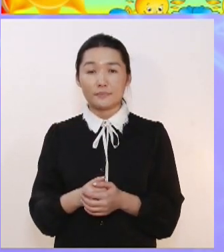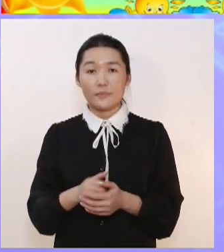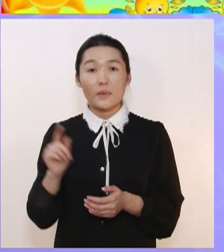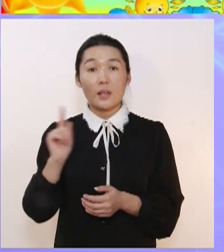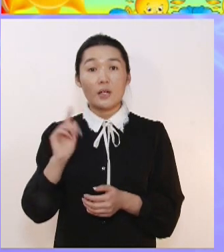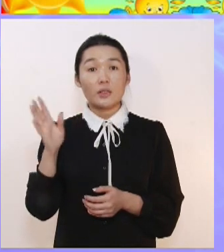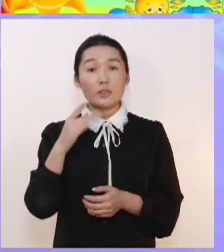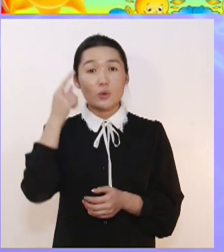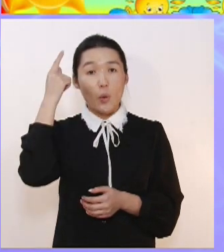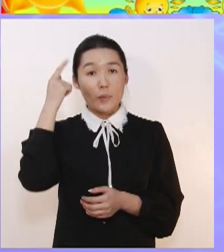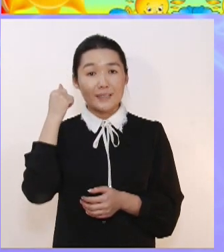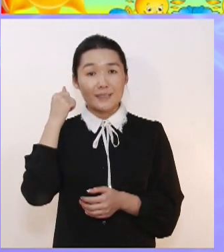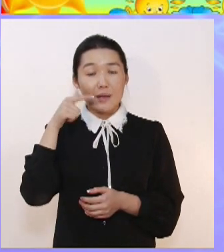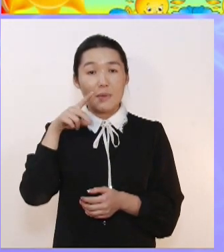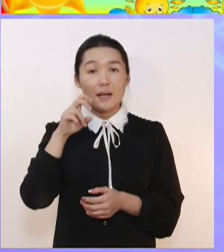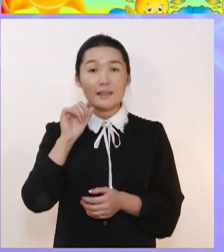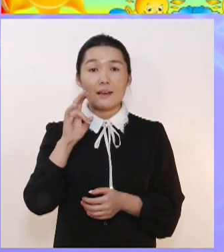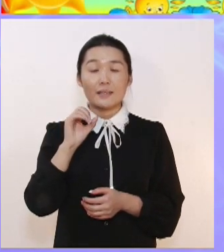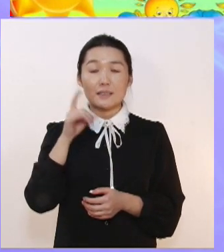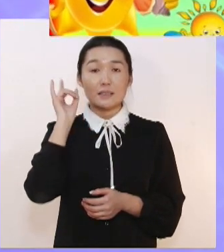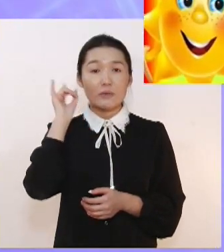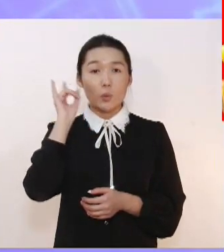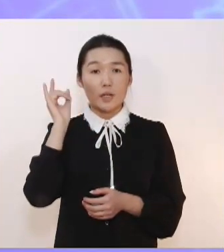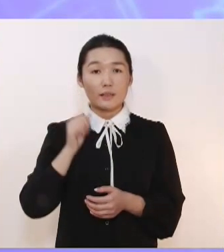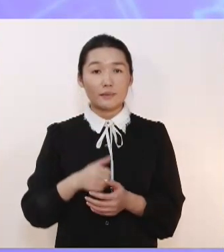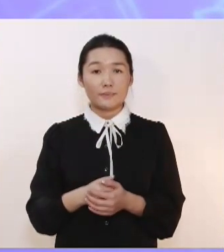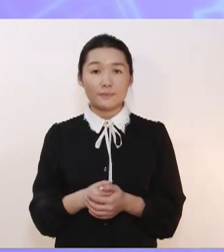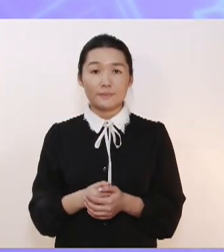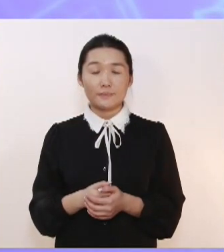Что мы знаем о гласных звуках?